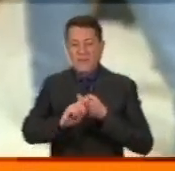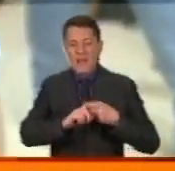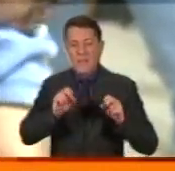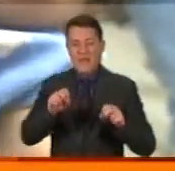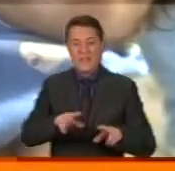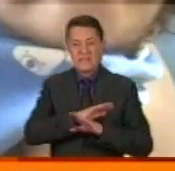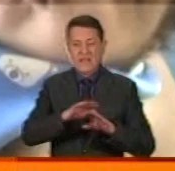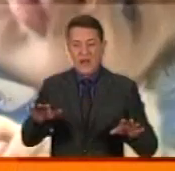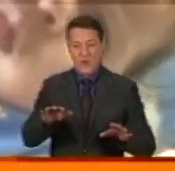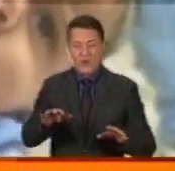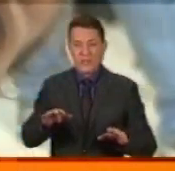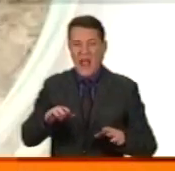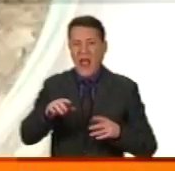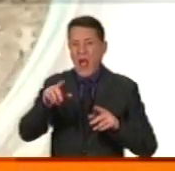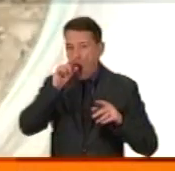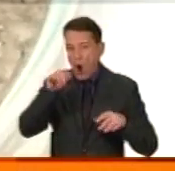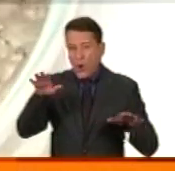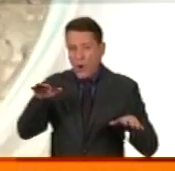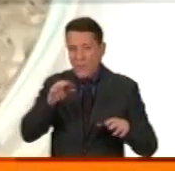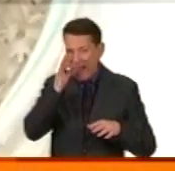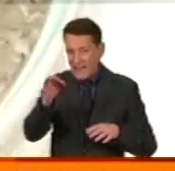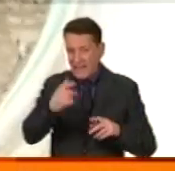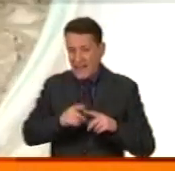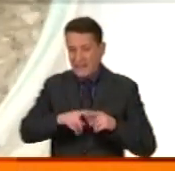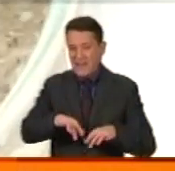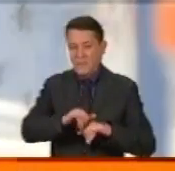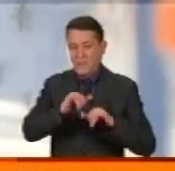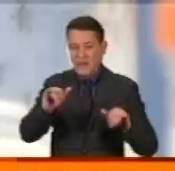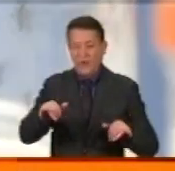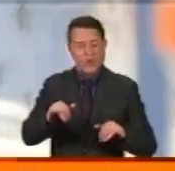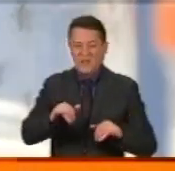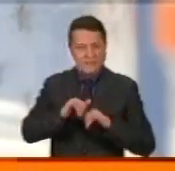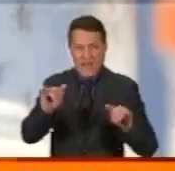загрожує. Позаяк, комарі, які переносять цей вірус, у нас не поширені.